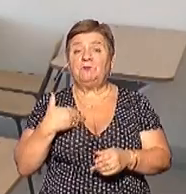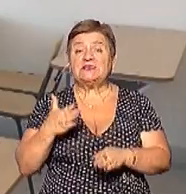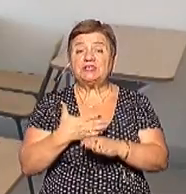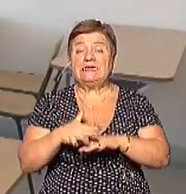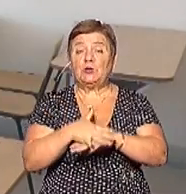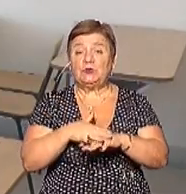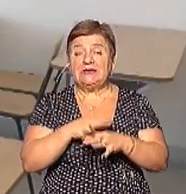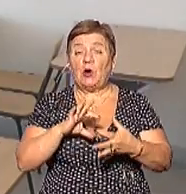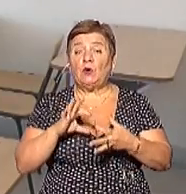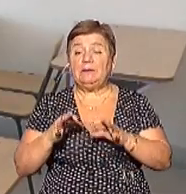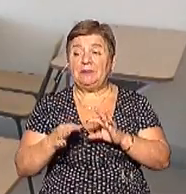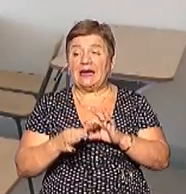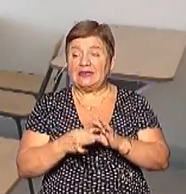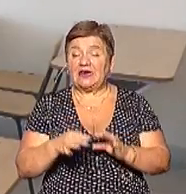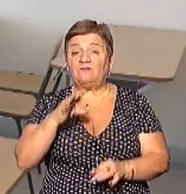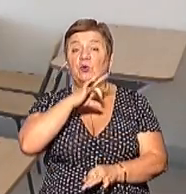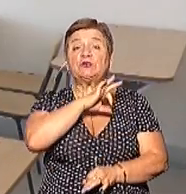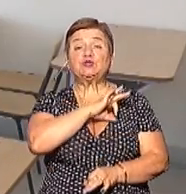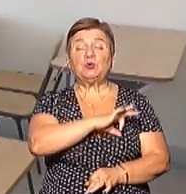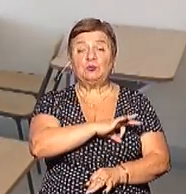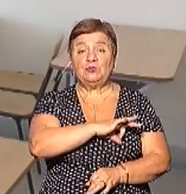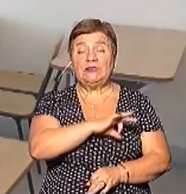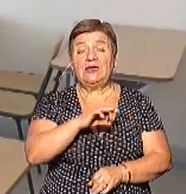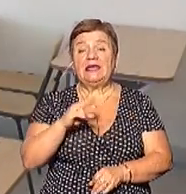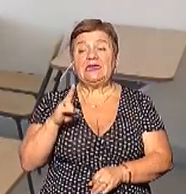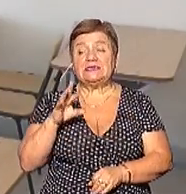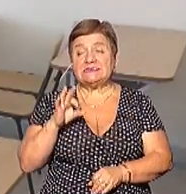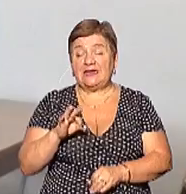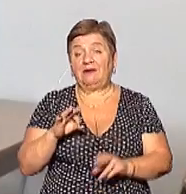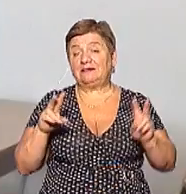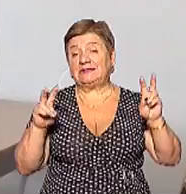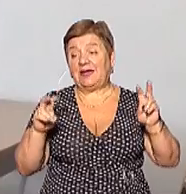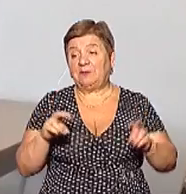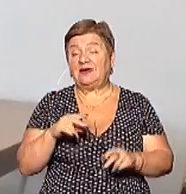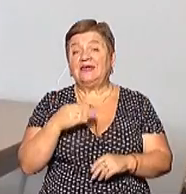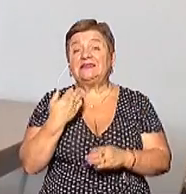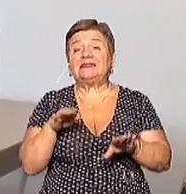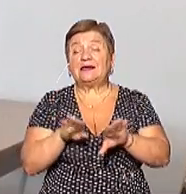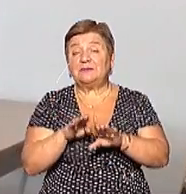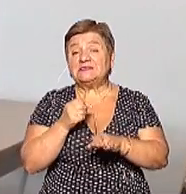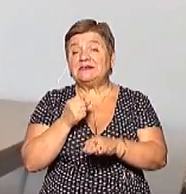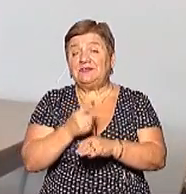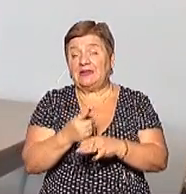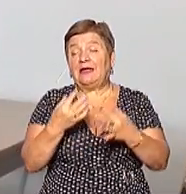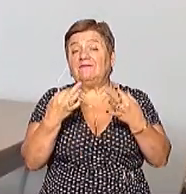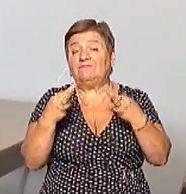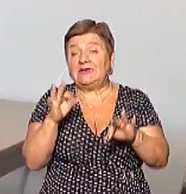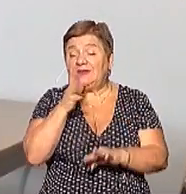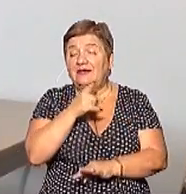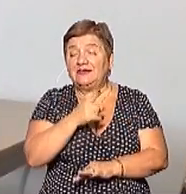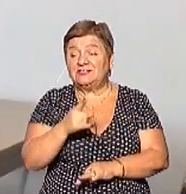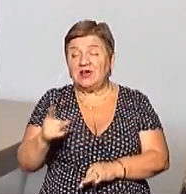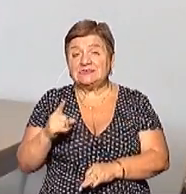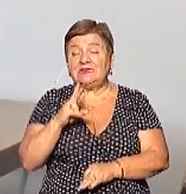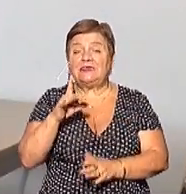міжнародних олімпіадах також використовуються, і це дуже популярні теми. Крім завдань, нам також є і вільний час, який там організують